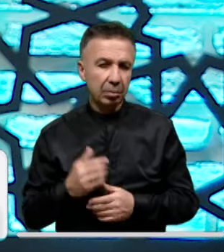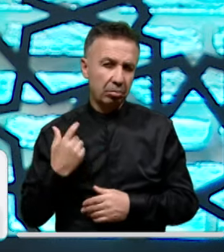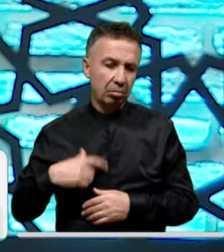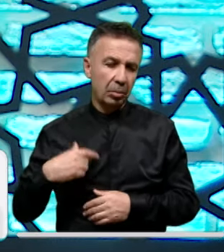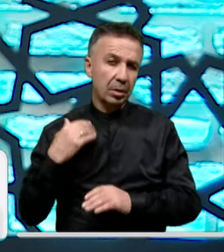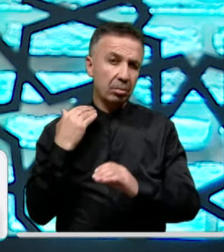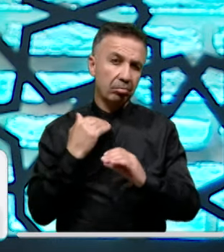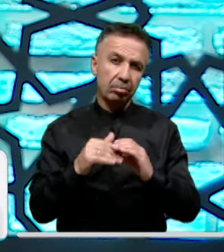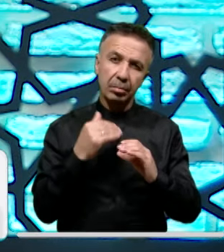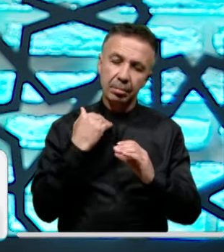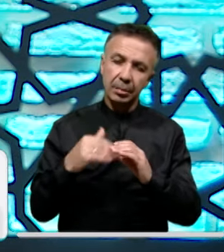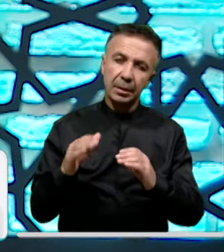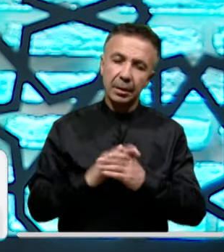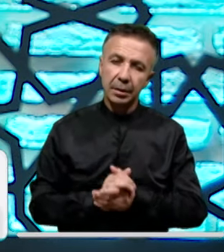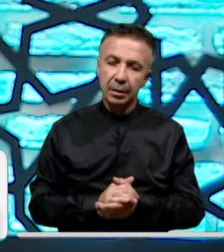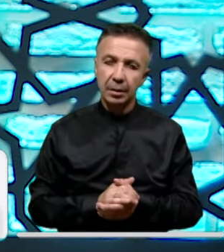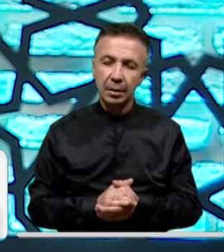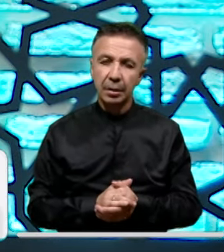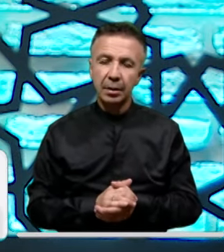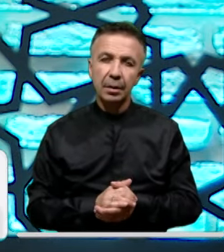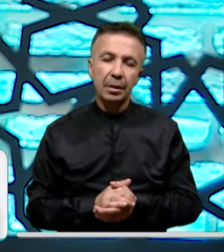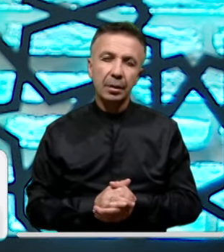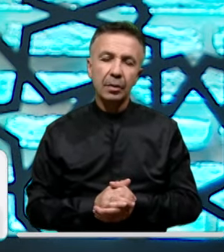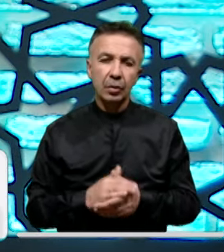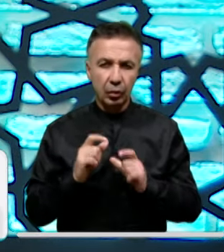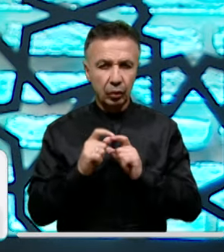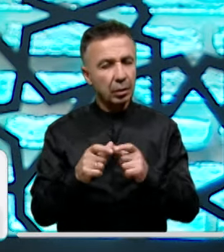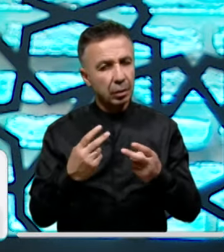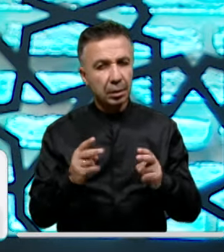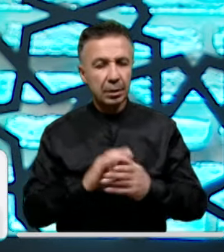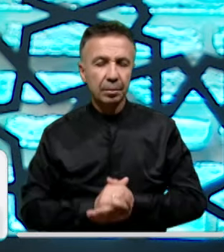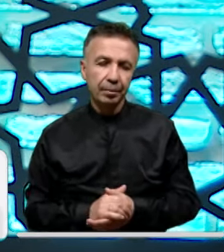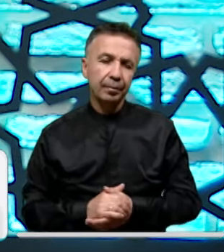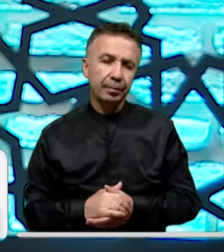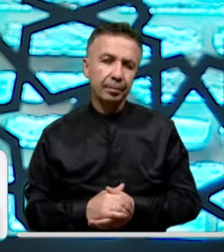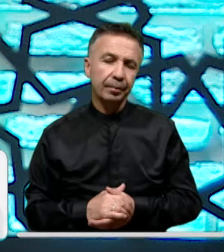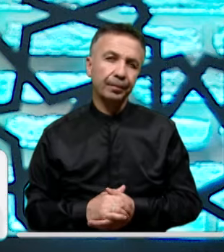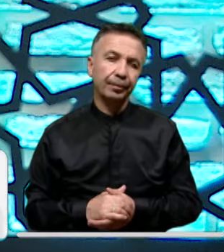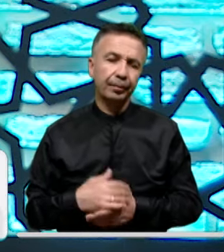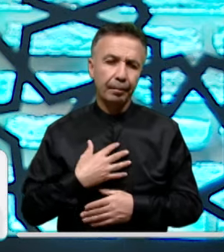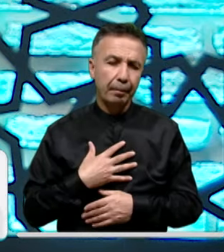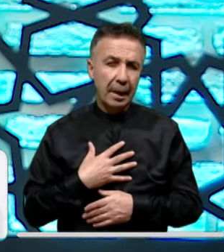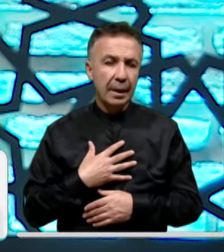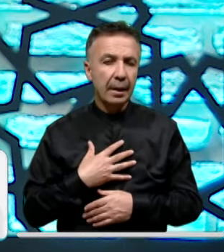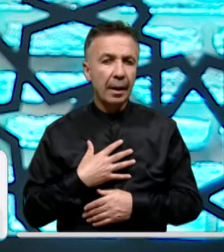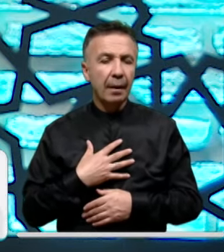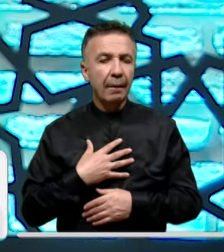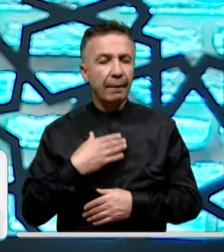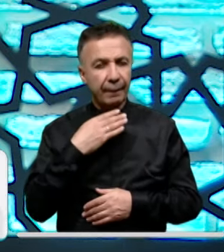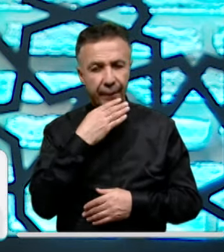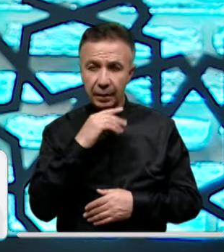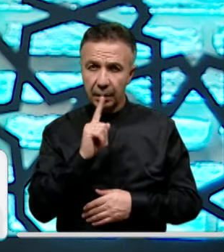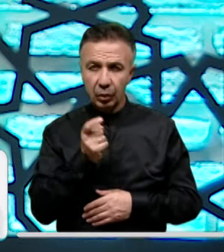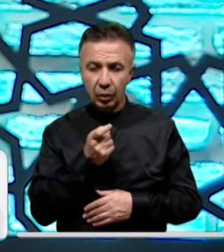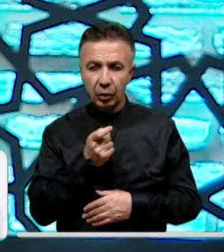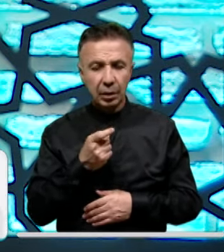isterseniz herkese açık bir şekilde yorum yazarak sorularınızı iletebilirsiniz. Ben de imkan nispetinde kıymetli hocama o soruları